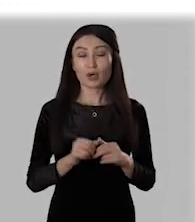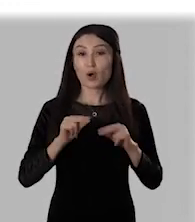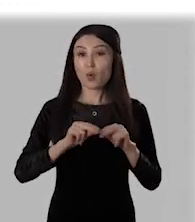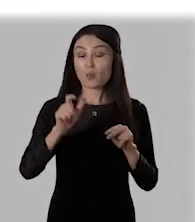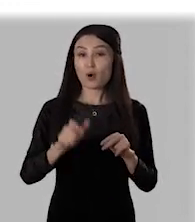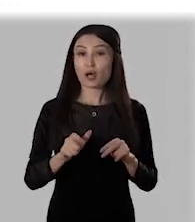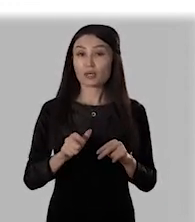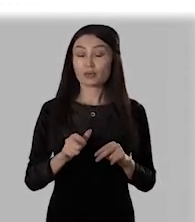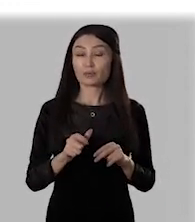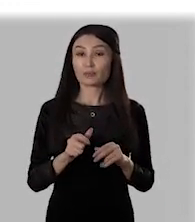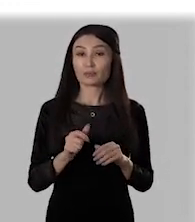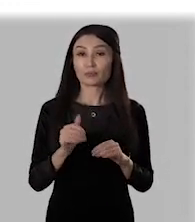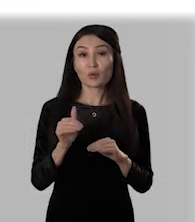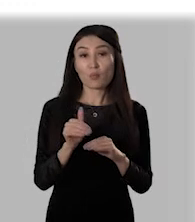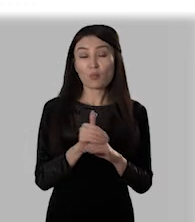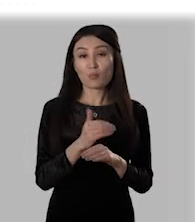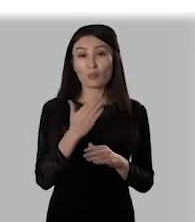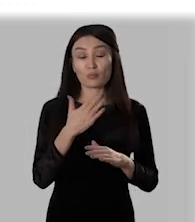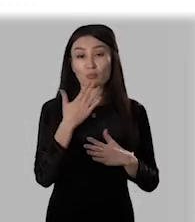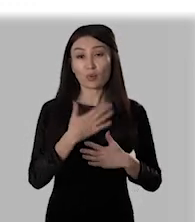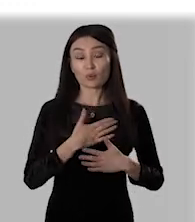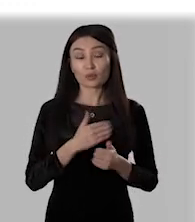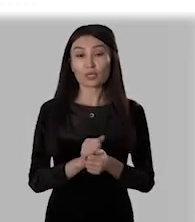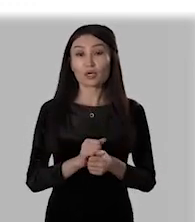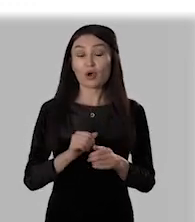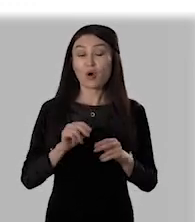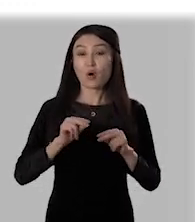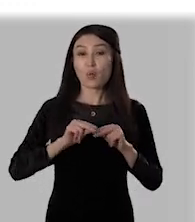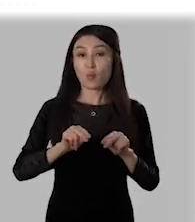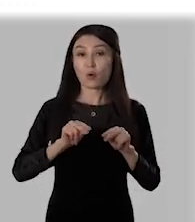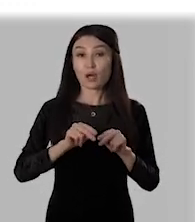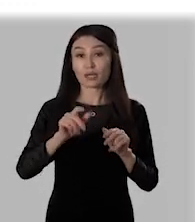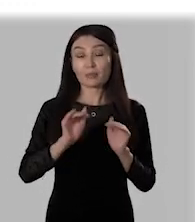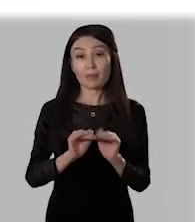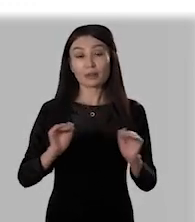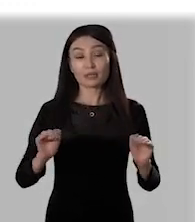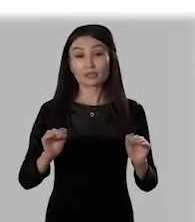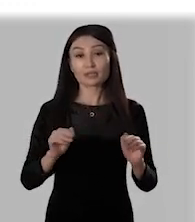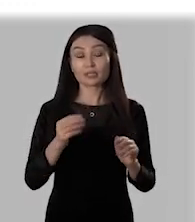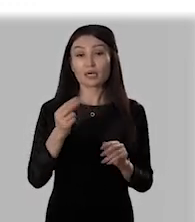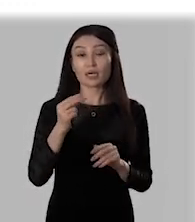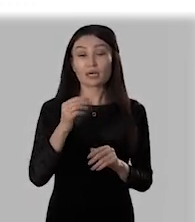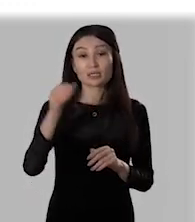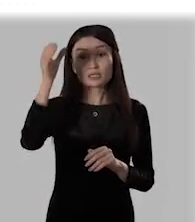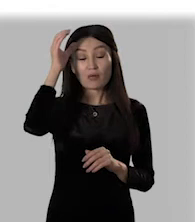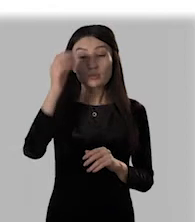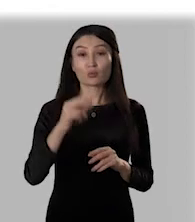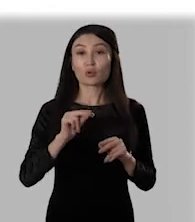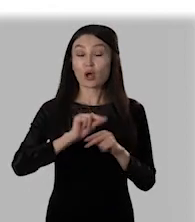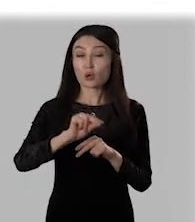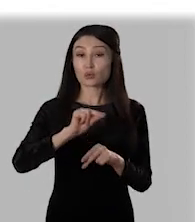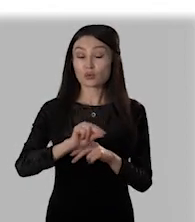Мугалим боорукер. Мугалим балдарды сабаттуулукка үйрөтөт. Демек,